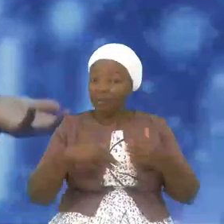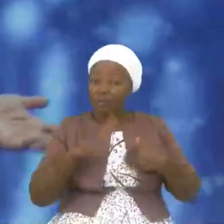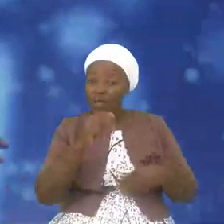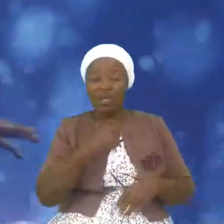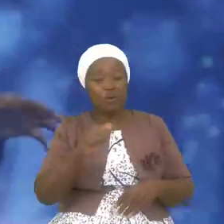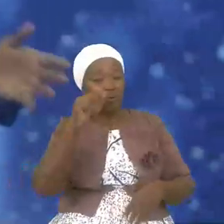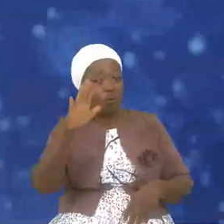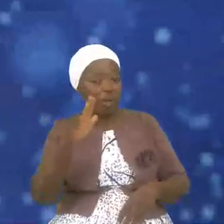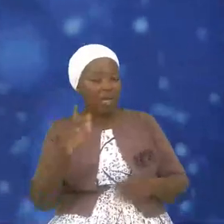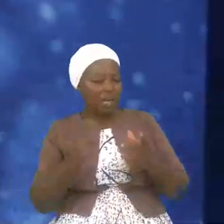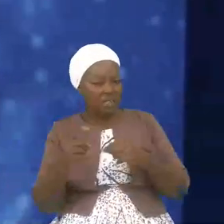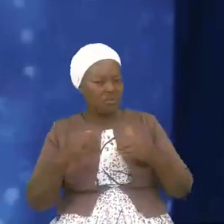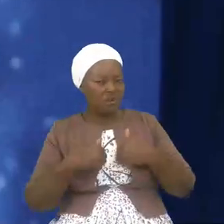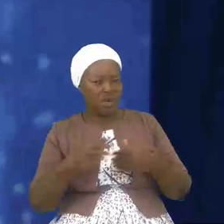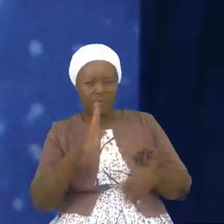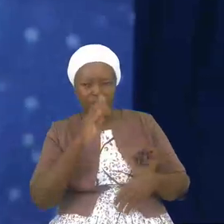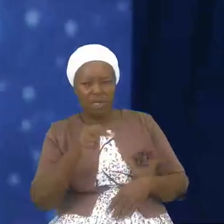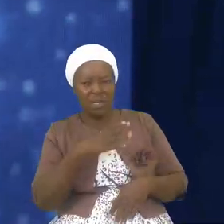étais une femme et tu